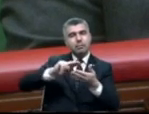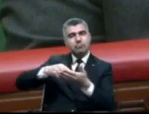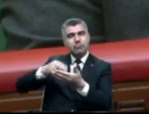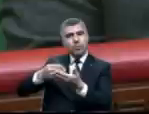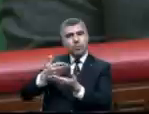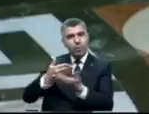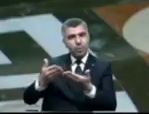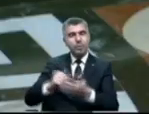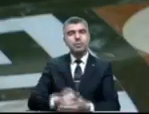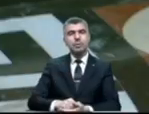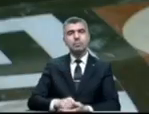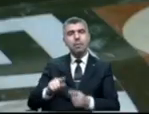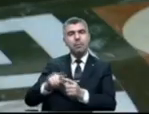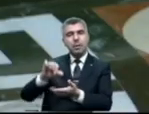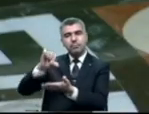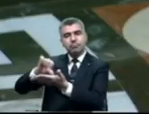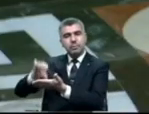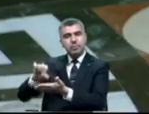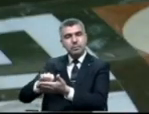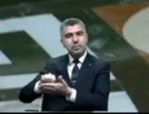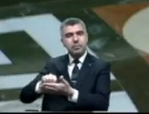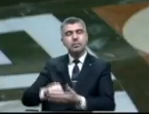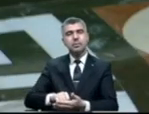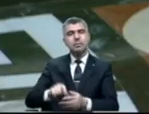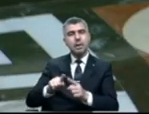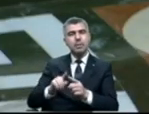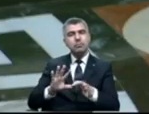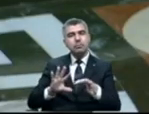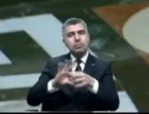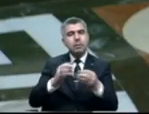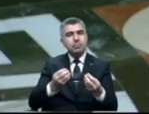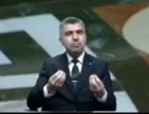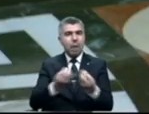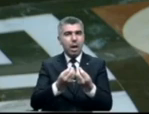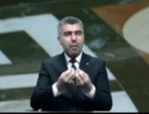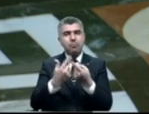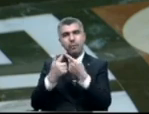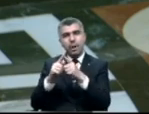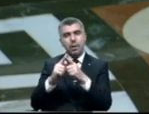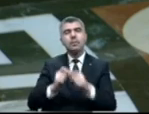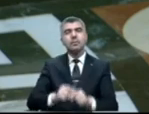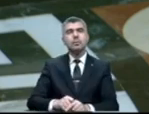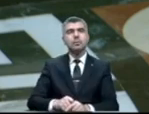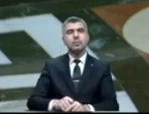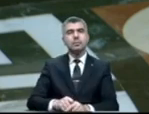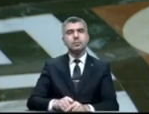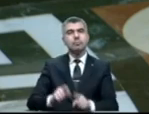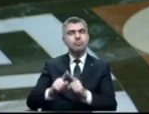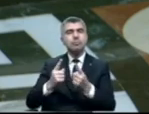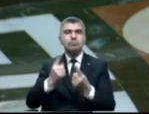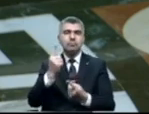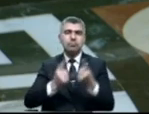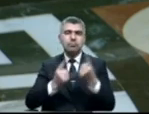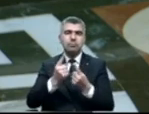الصعيد الإقليمي الأقاليم مع عدة شركاء في إطار المخططات الجهوية والمرتقب